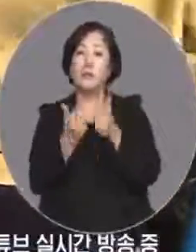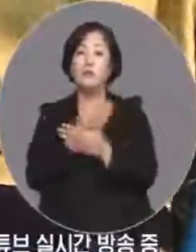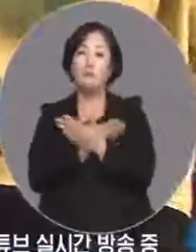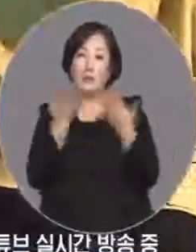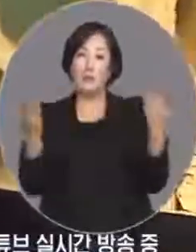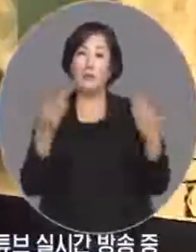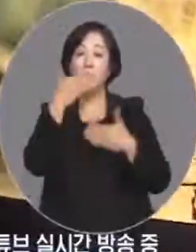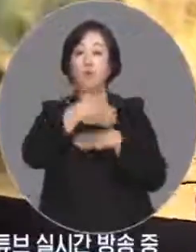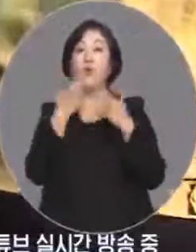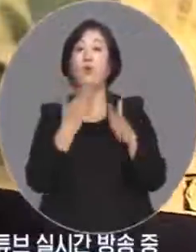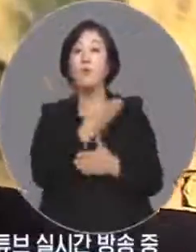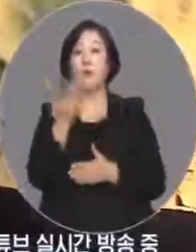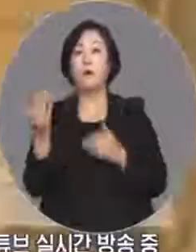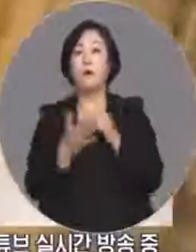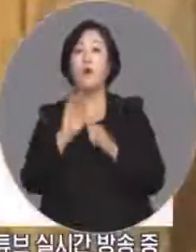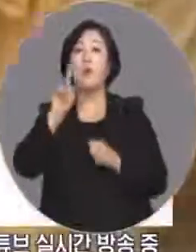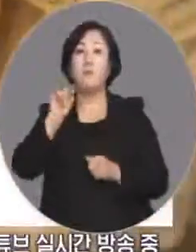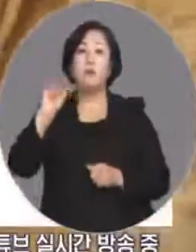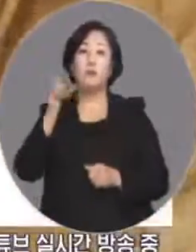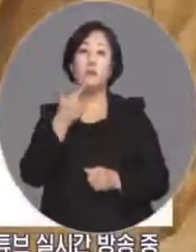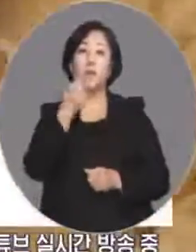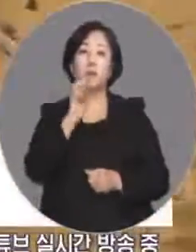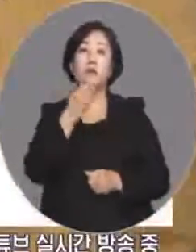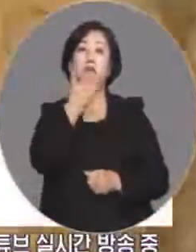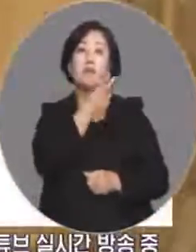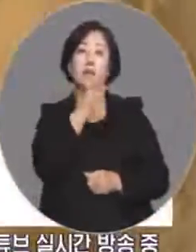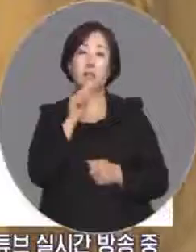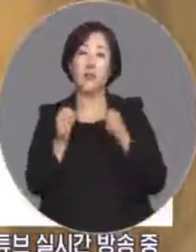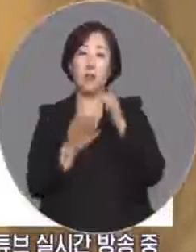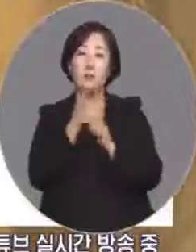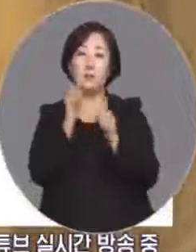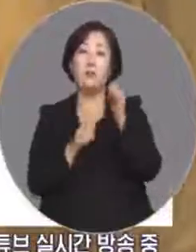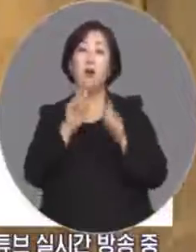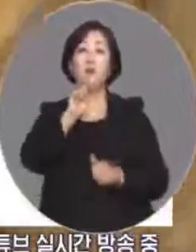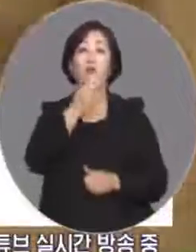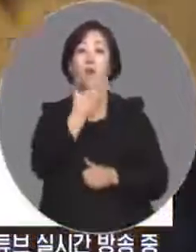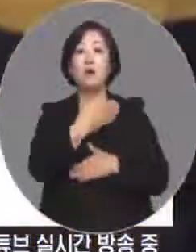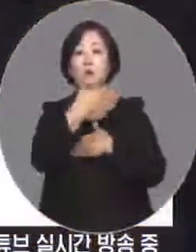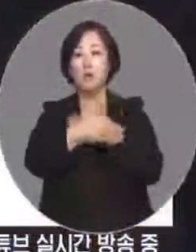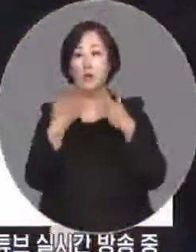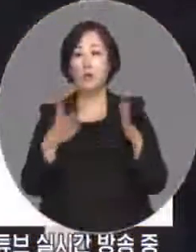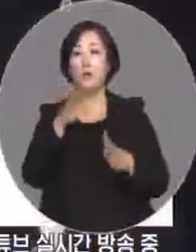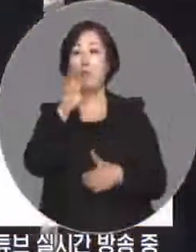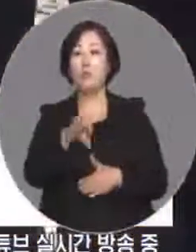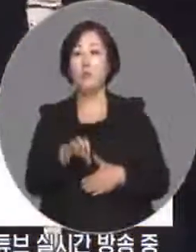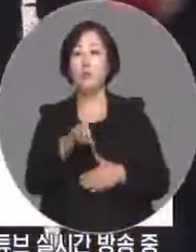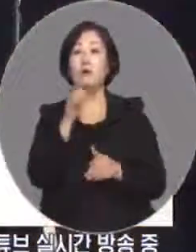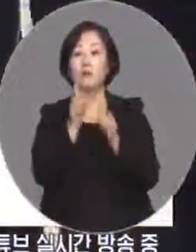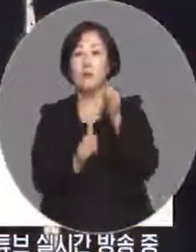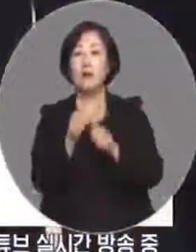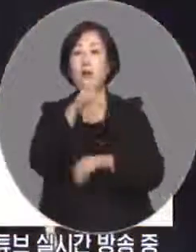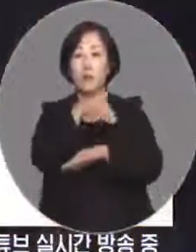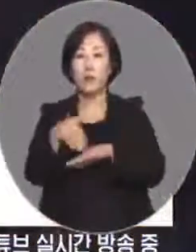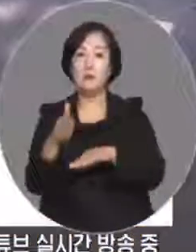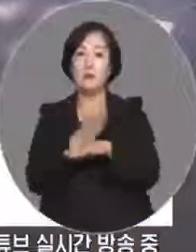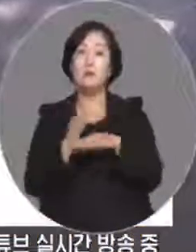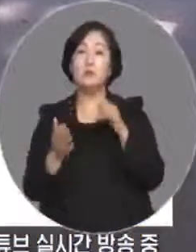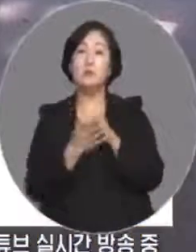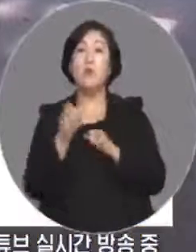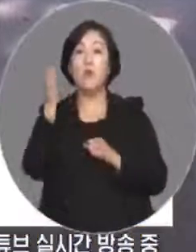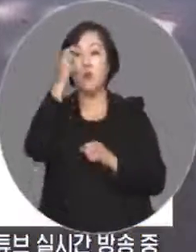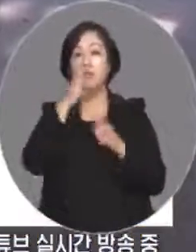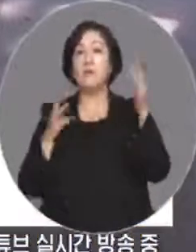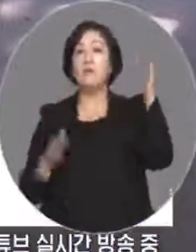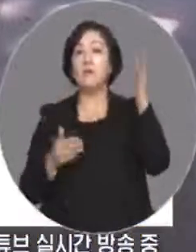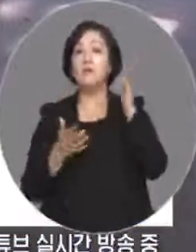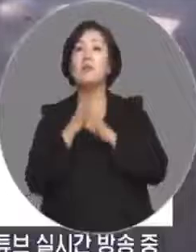배부됩니다. 울산에선 1,683명의 수험생이 29개 시험장에서 수능을 치를 예정입니다. 울산에서도 고3 학생